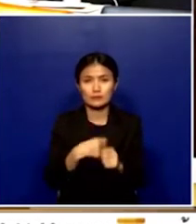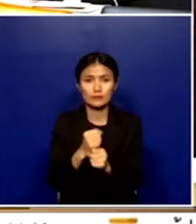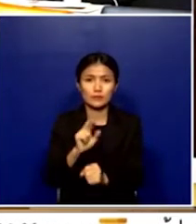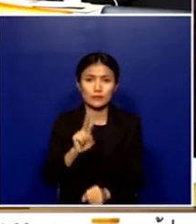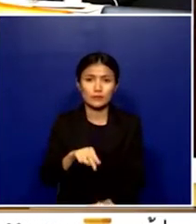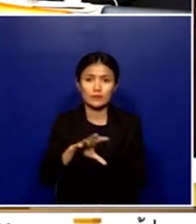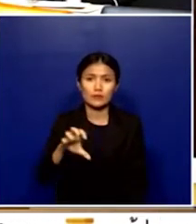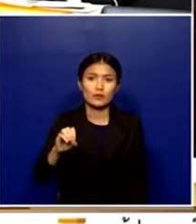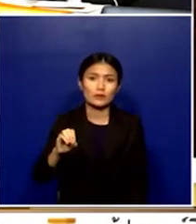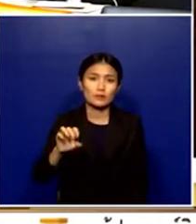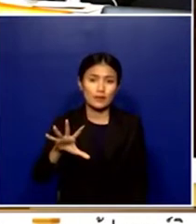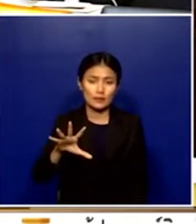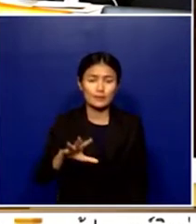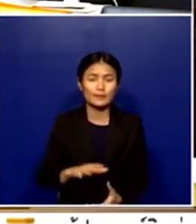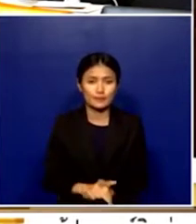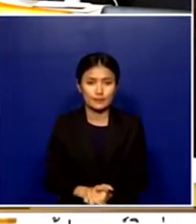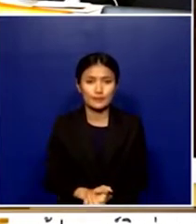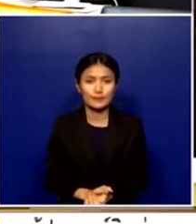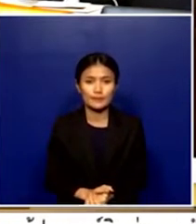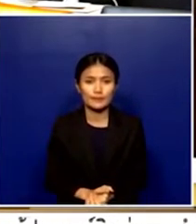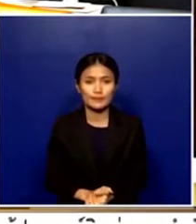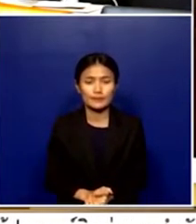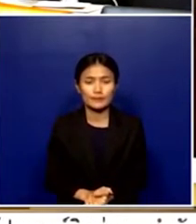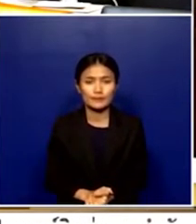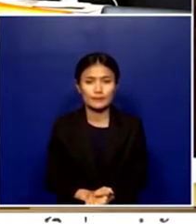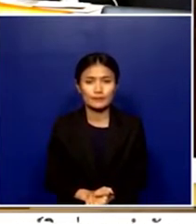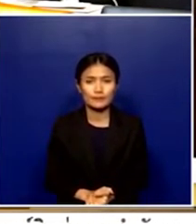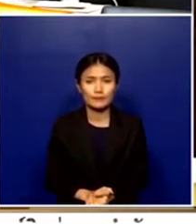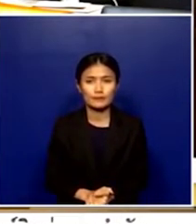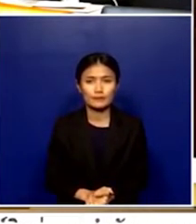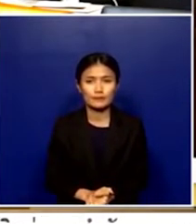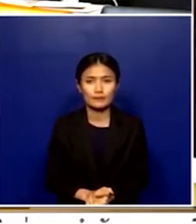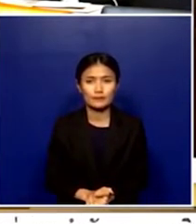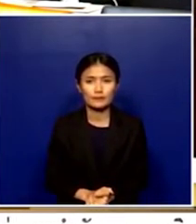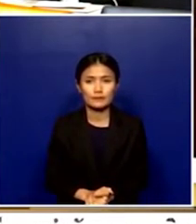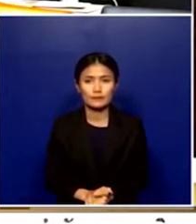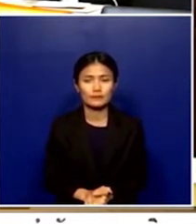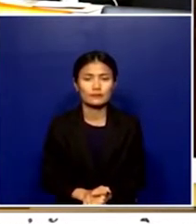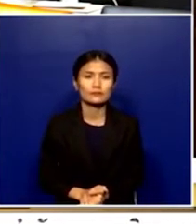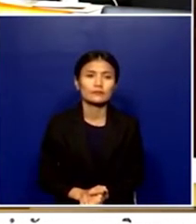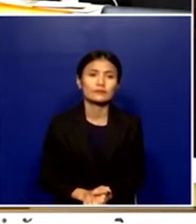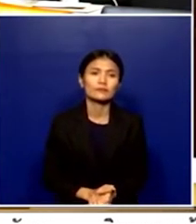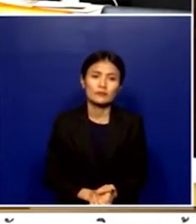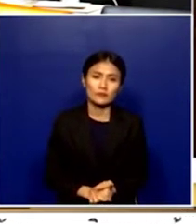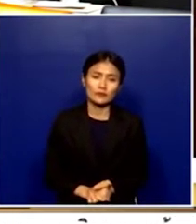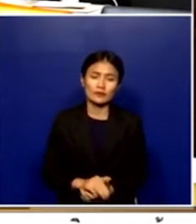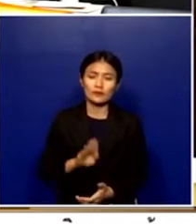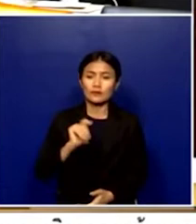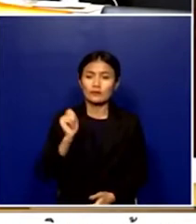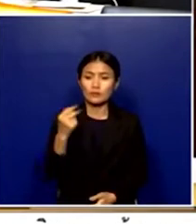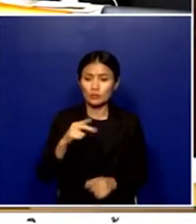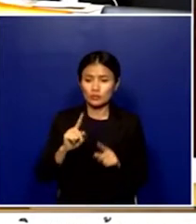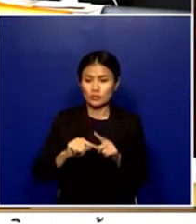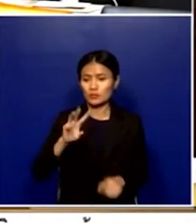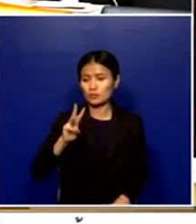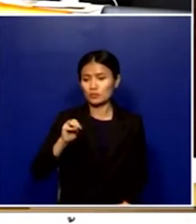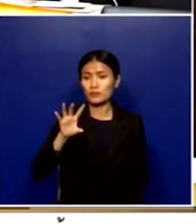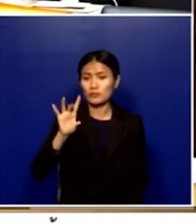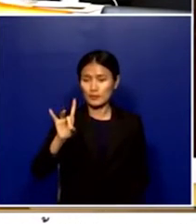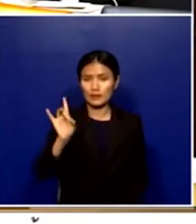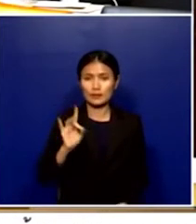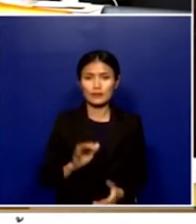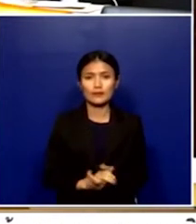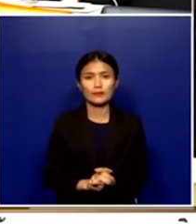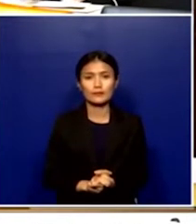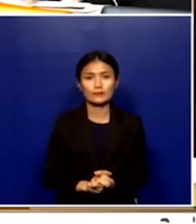ัอาหารเกือบ 2 ปีค่ะเนือหางที่ฉันขออนุญาตอ่านนิดนึในบทท 68คนเอ็ประยุทยเดินหน้า สร้างบ้